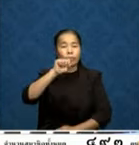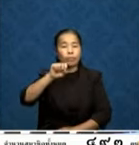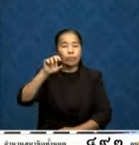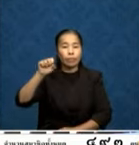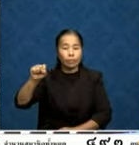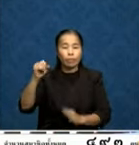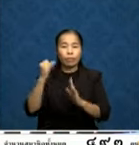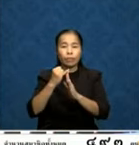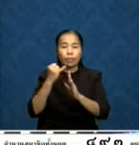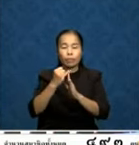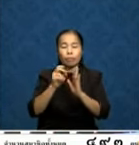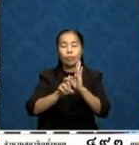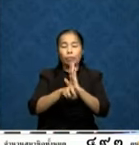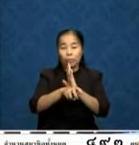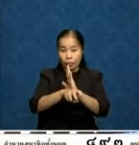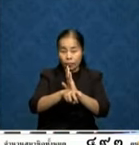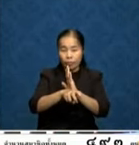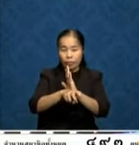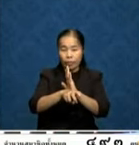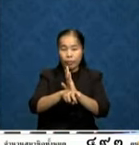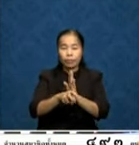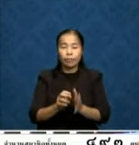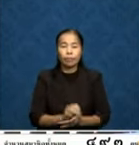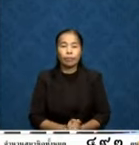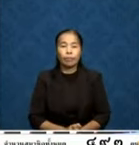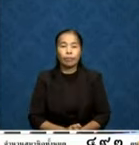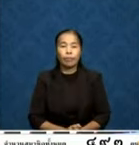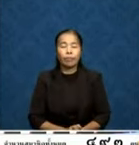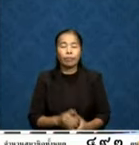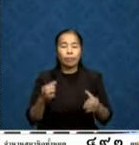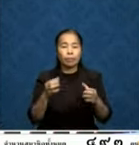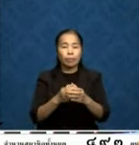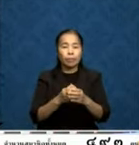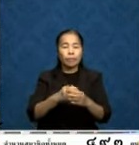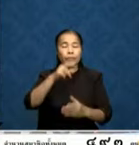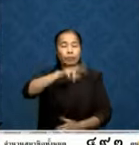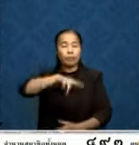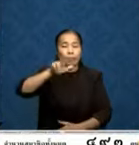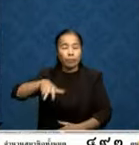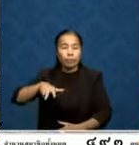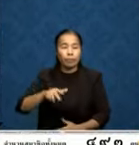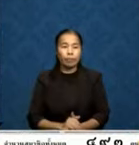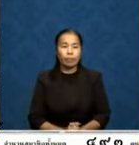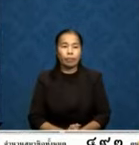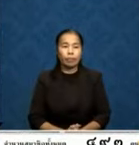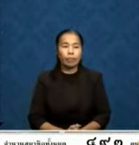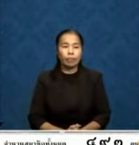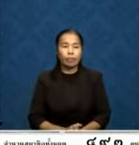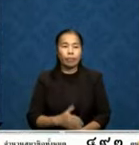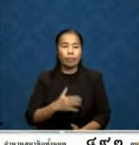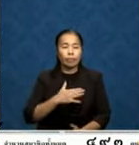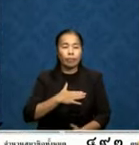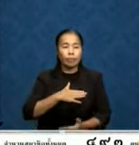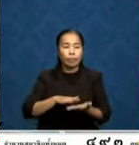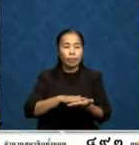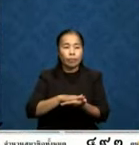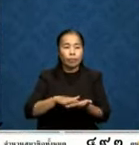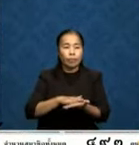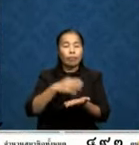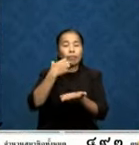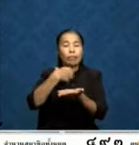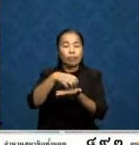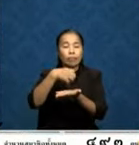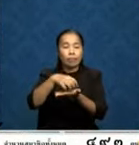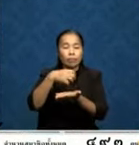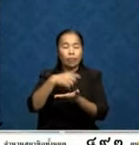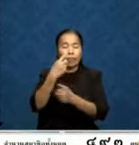รจังหวัดบึงกาฬเขตเลือกตั้งที่3พรรคเพื่อไทยขออนุญาตร่วมรายงาน